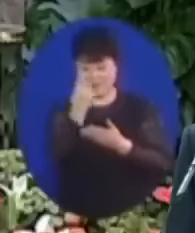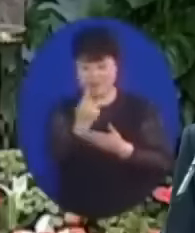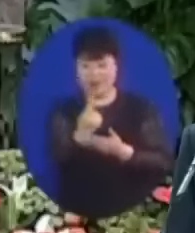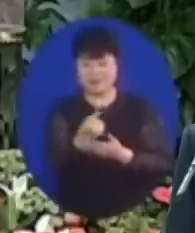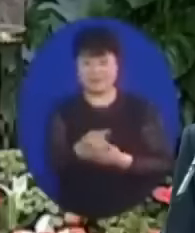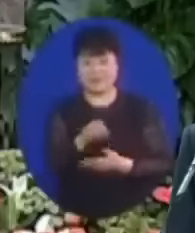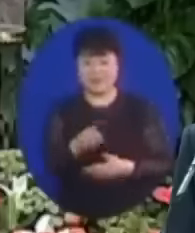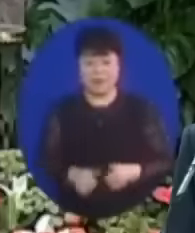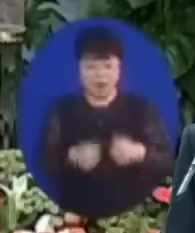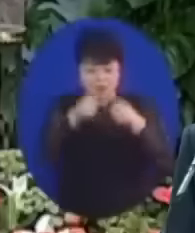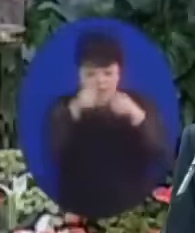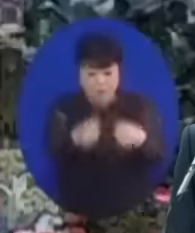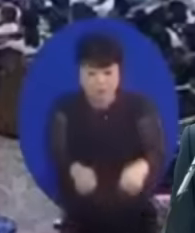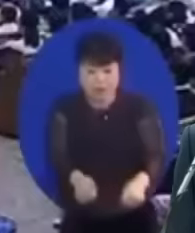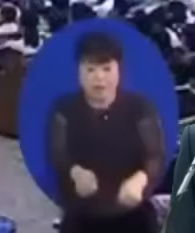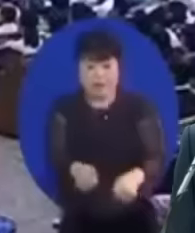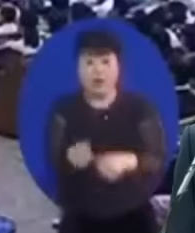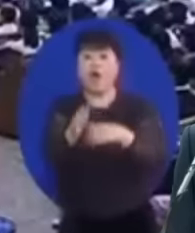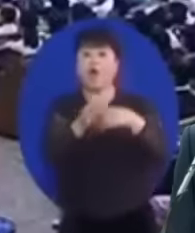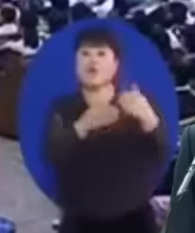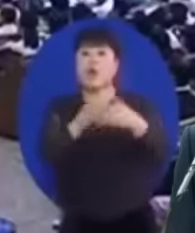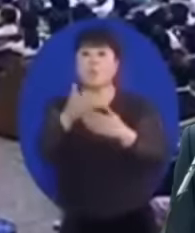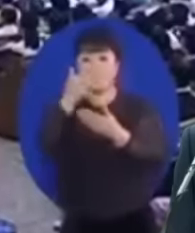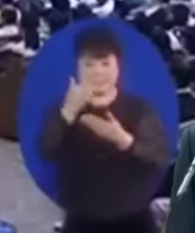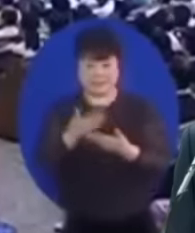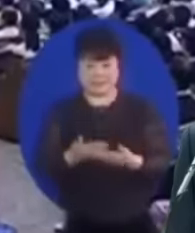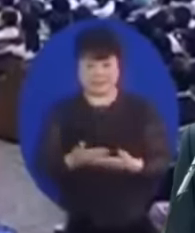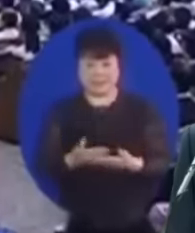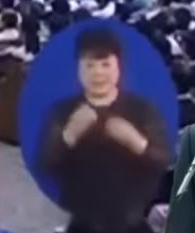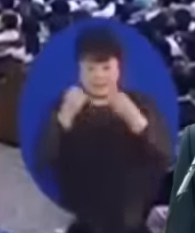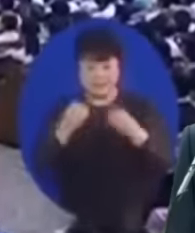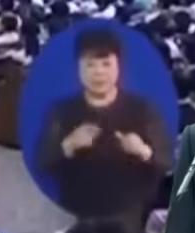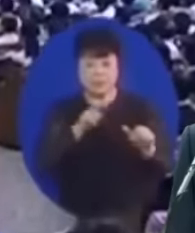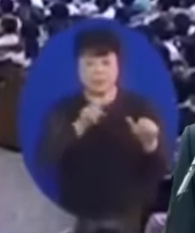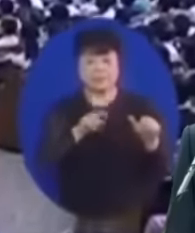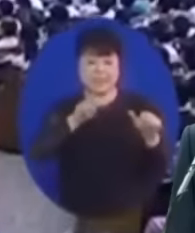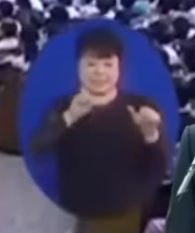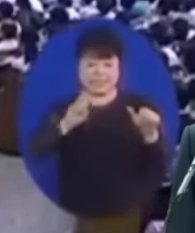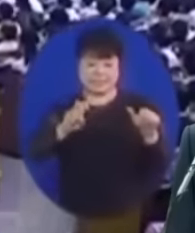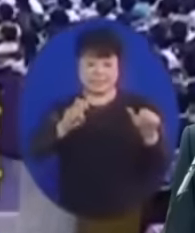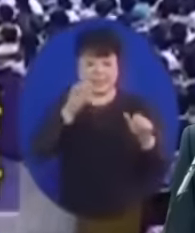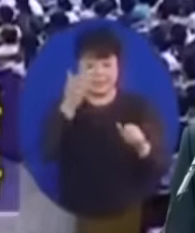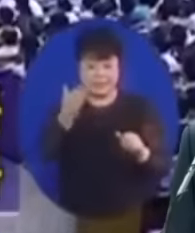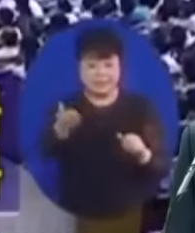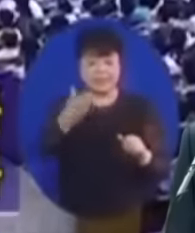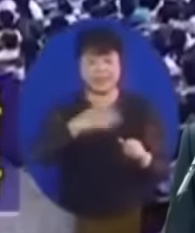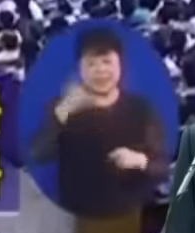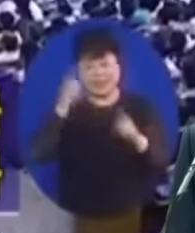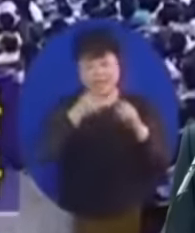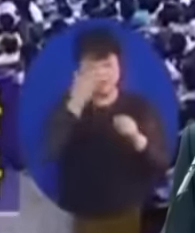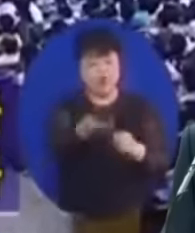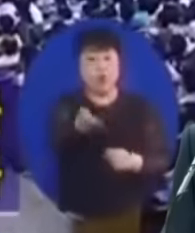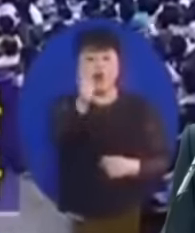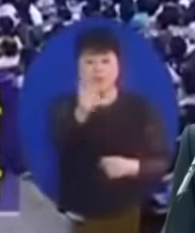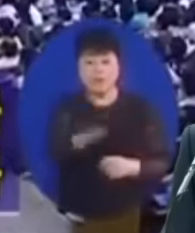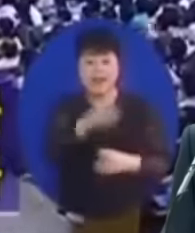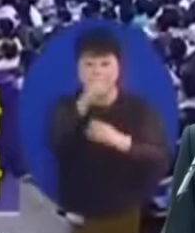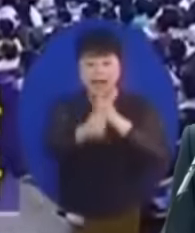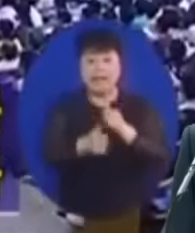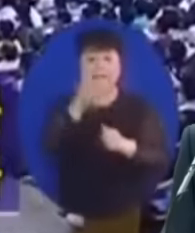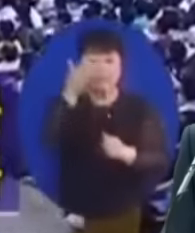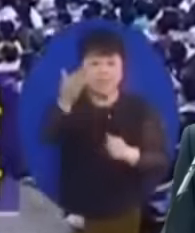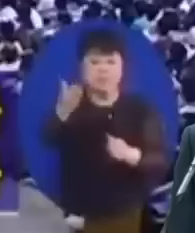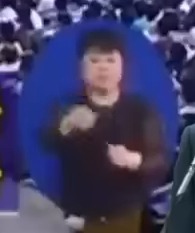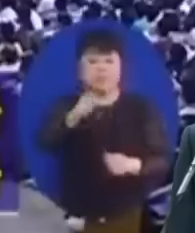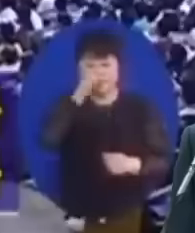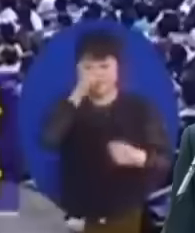그 앞에 엎드려 절하는 것을 체험하게 된 것입니다. 창세기 50장 20절에 당신들은 나를 해하려 하였으나 하나님은